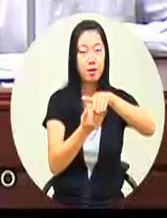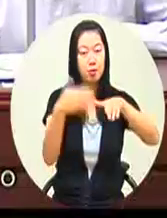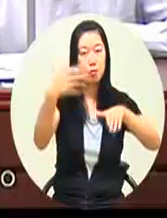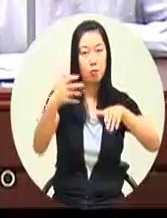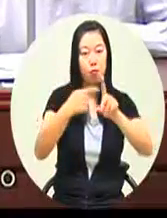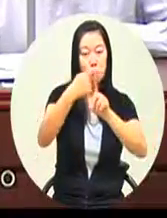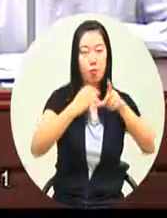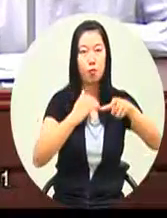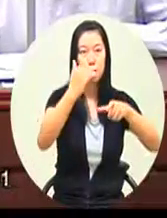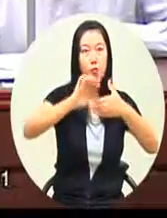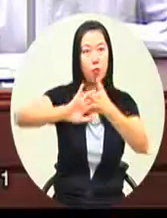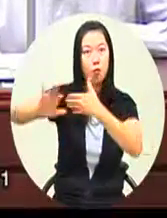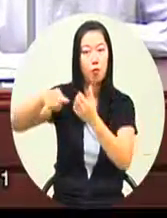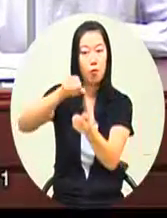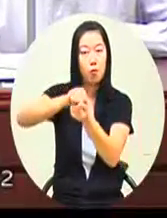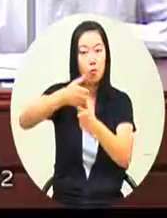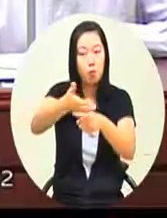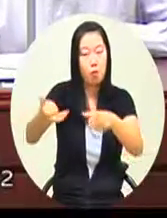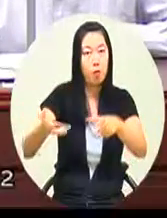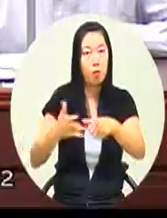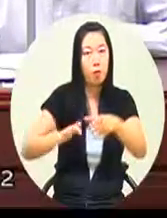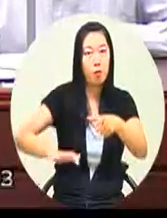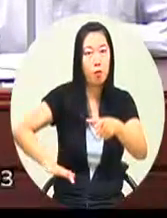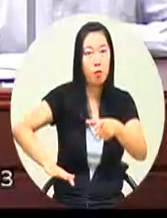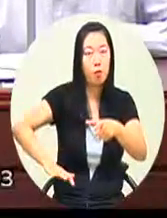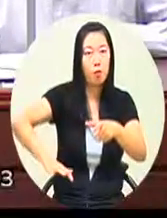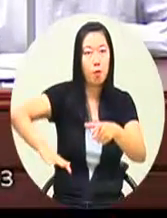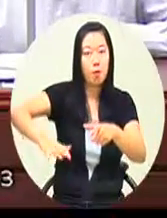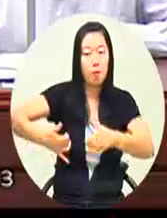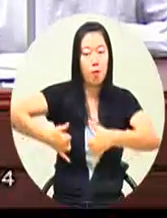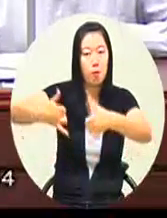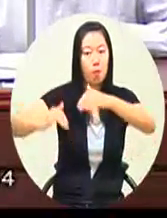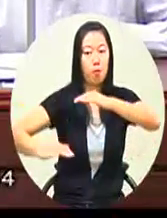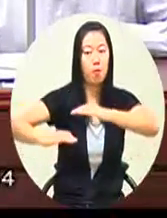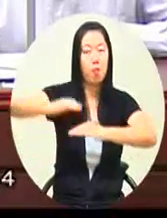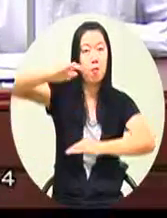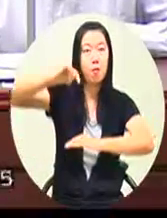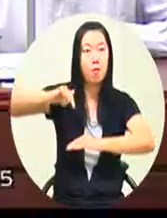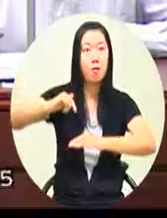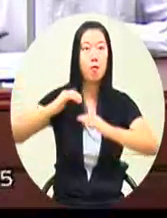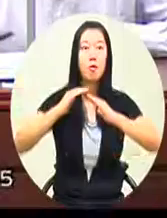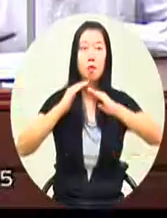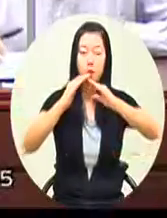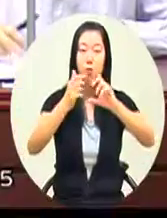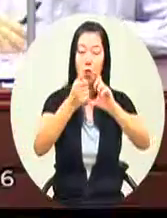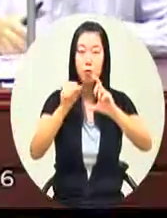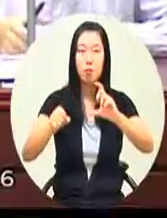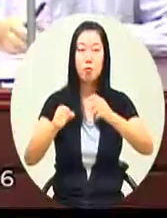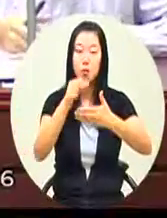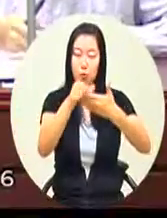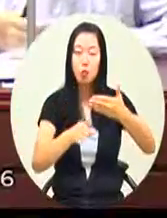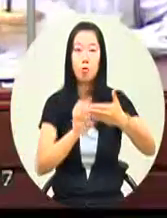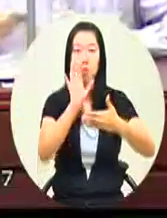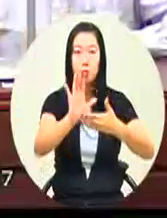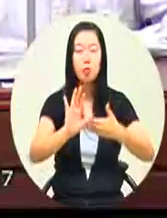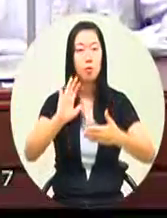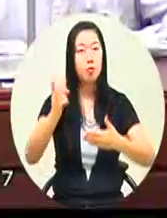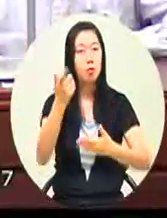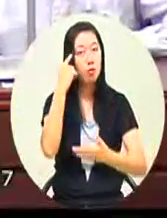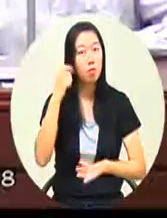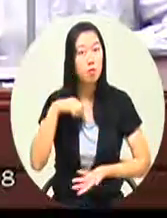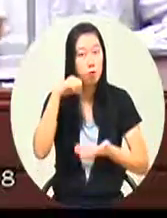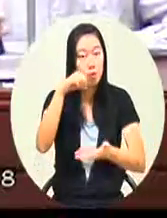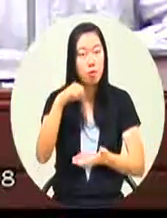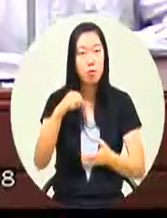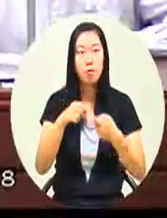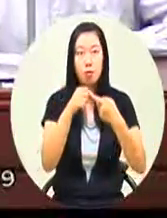高是比外面澄清路的那个路面还要高，所以市区当然有它的一个条件。那议员刚刚提到就是第一个，